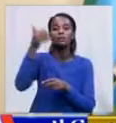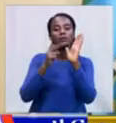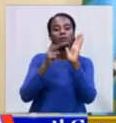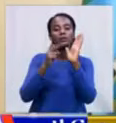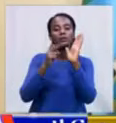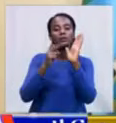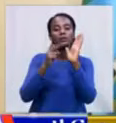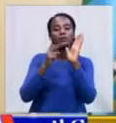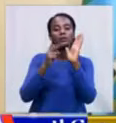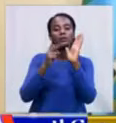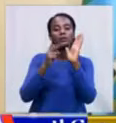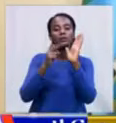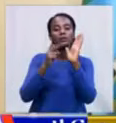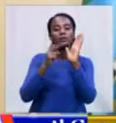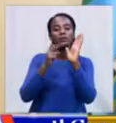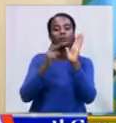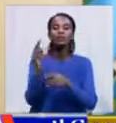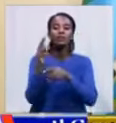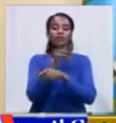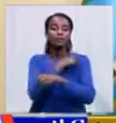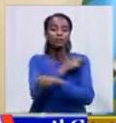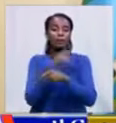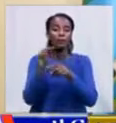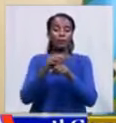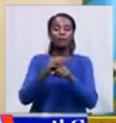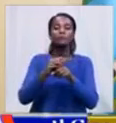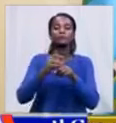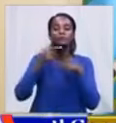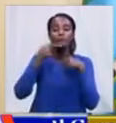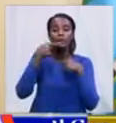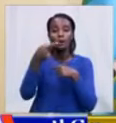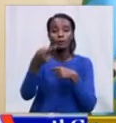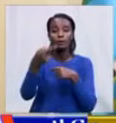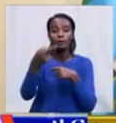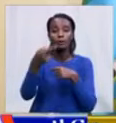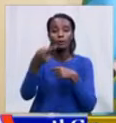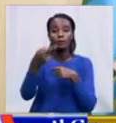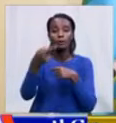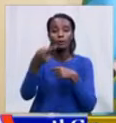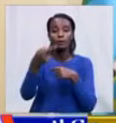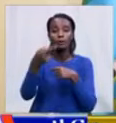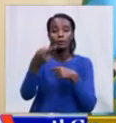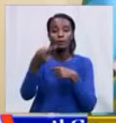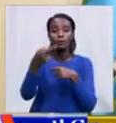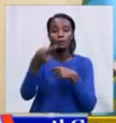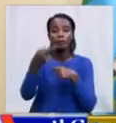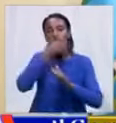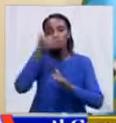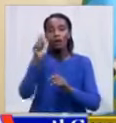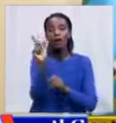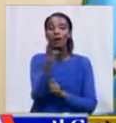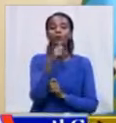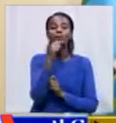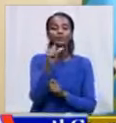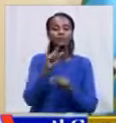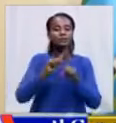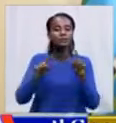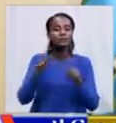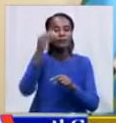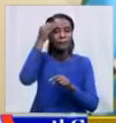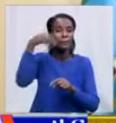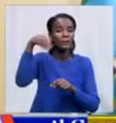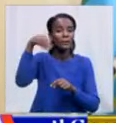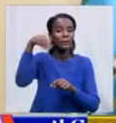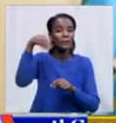ማድረግ ይበጃል። የህክምና ባለሙያዎች የሚነግሯቸውን ትዕዛዞች ተግባራዊ ማድረግ ይበጃል። ካልሆነ ግን